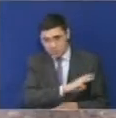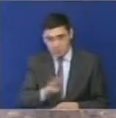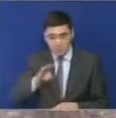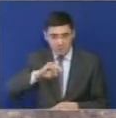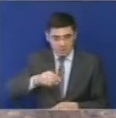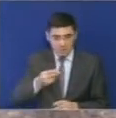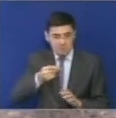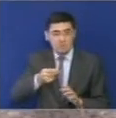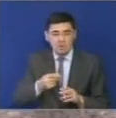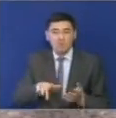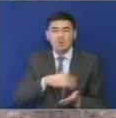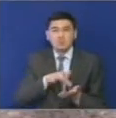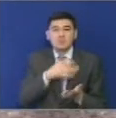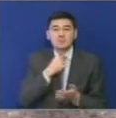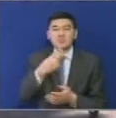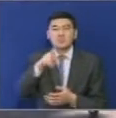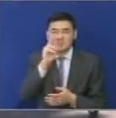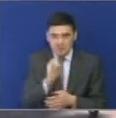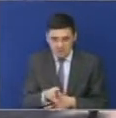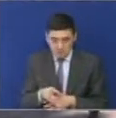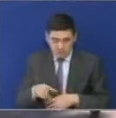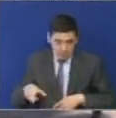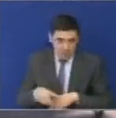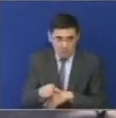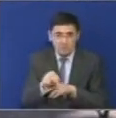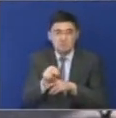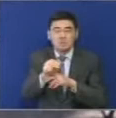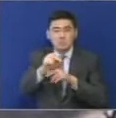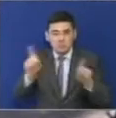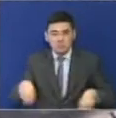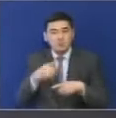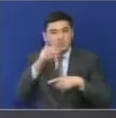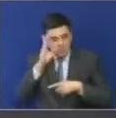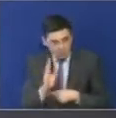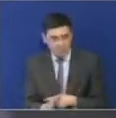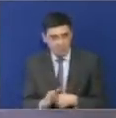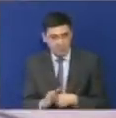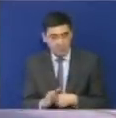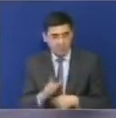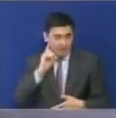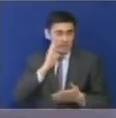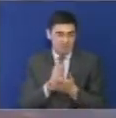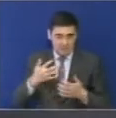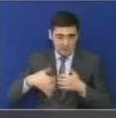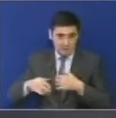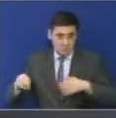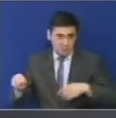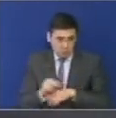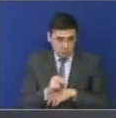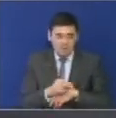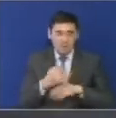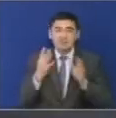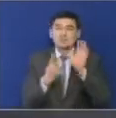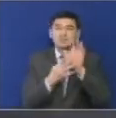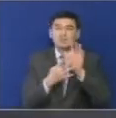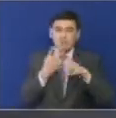қаражат қала жолдарының 20 шақырымын ретке келтіруге бағытталмақ. Ауқымды жөндеу жұмыстары барысында орташа жөндеу жұмыстары қаланың 9